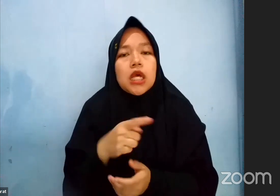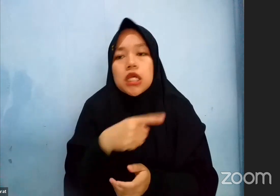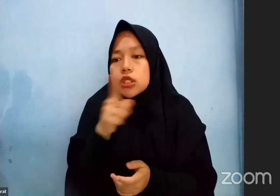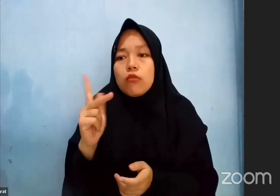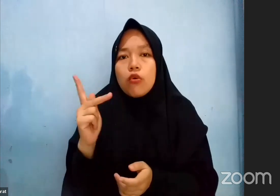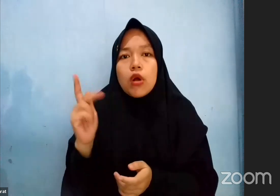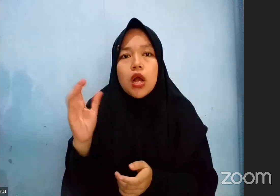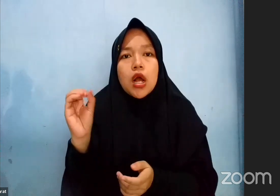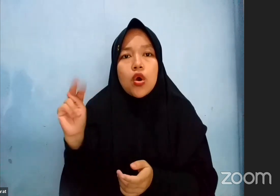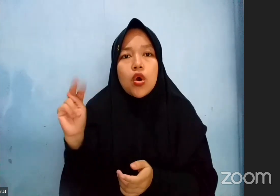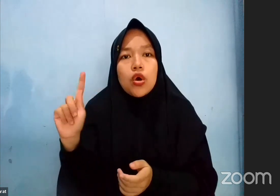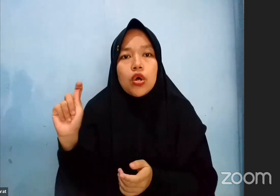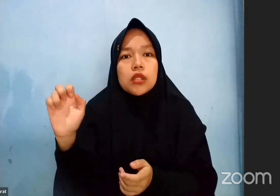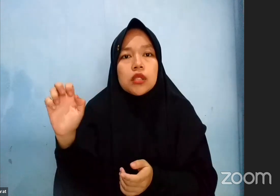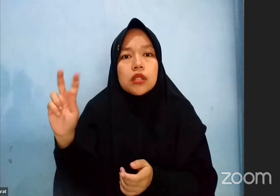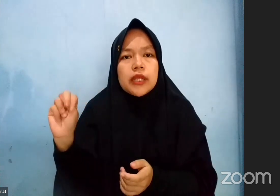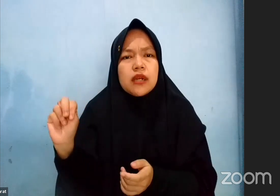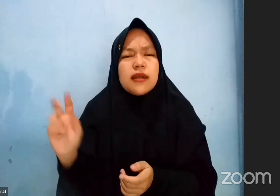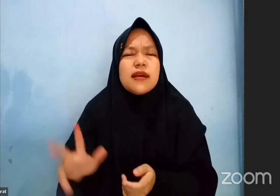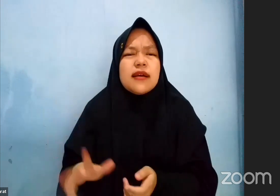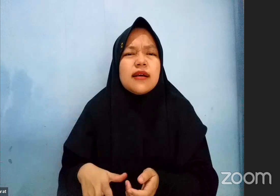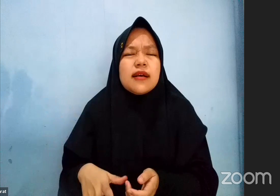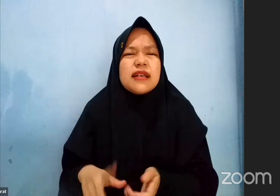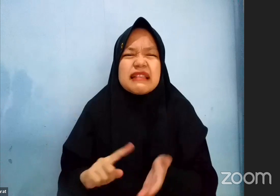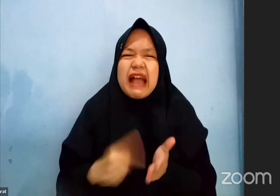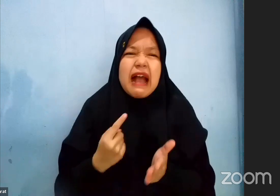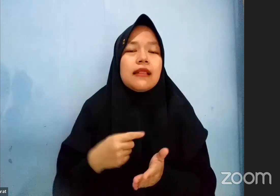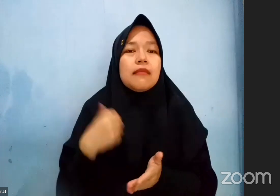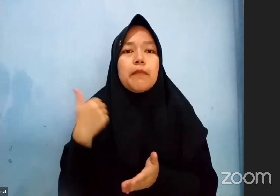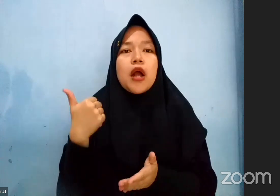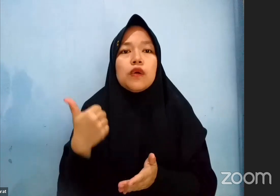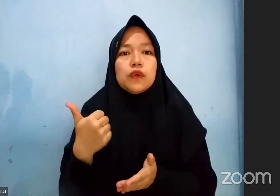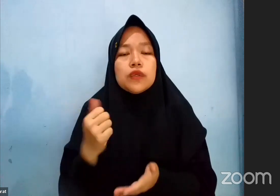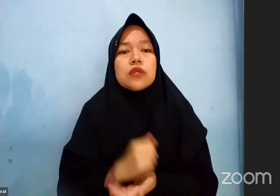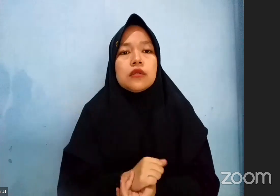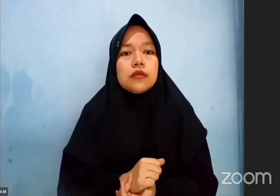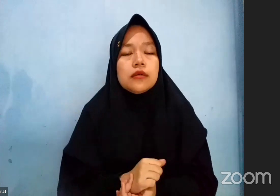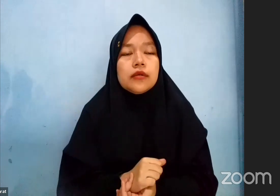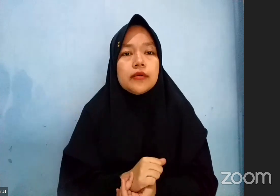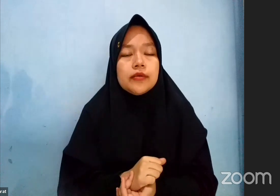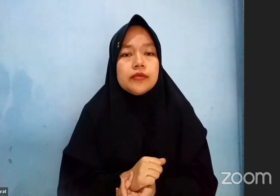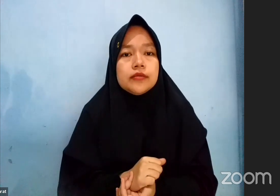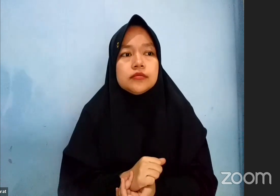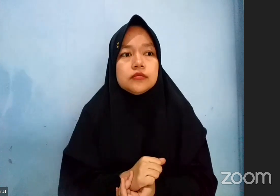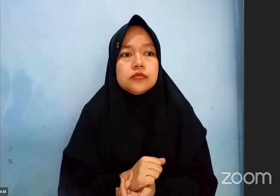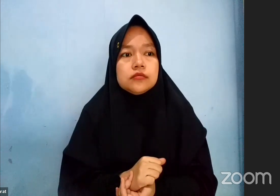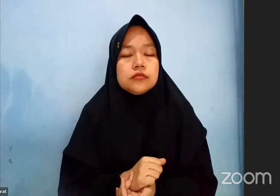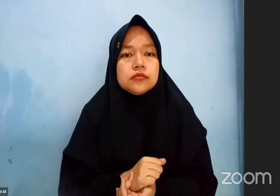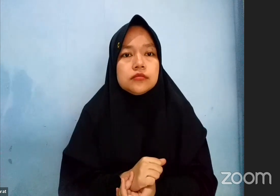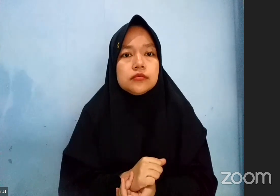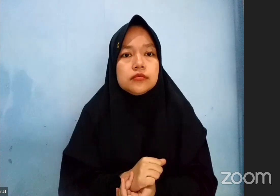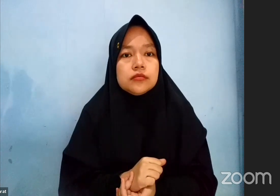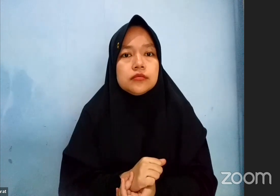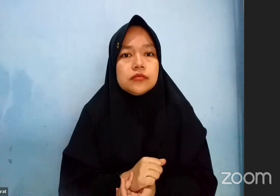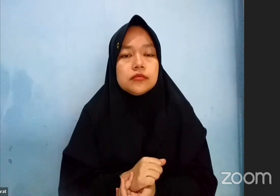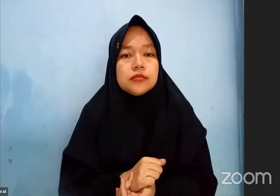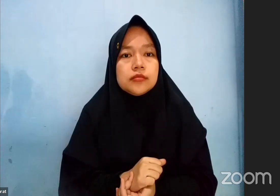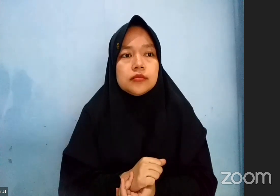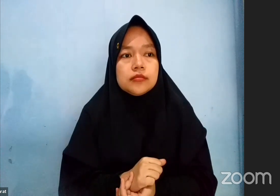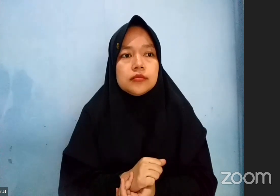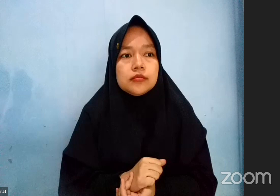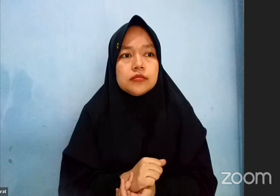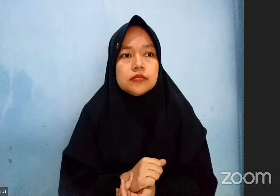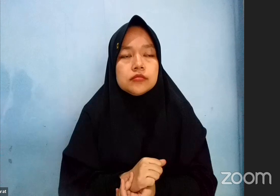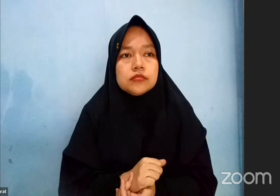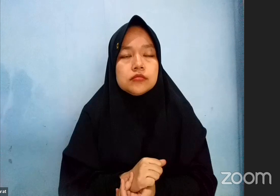semua konstituen kepeleset ini dari bpmpk atau ada sumbangan konten dari guru di Indonesia